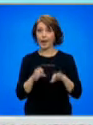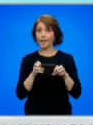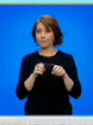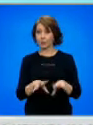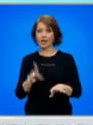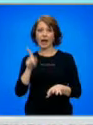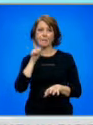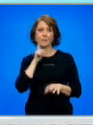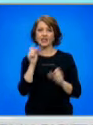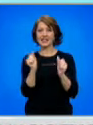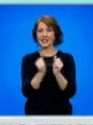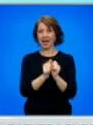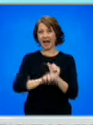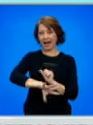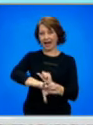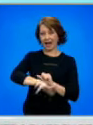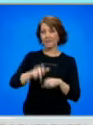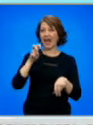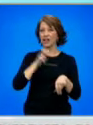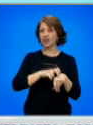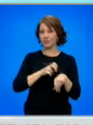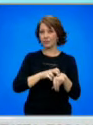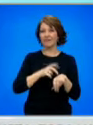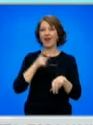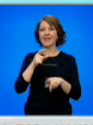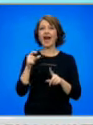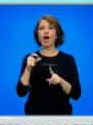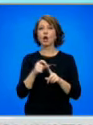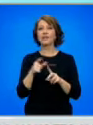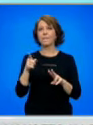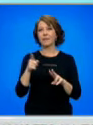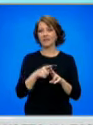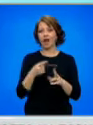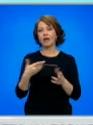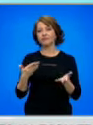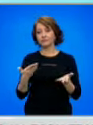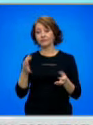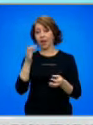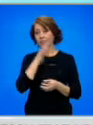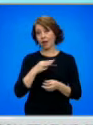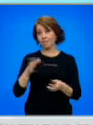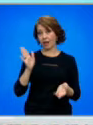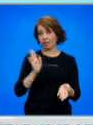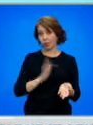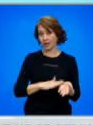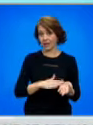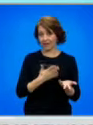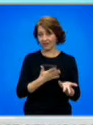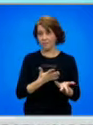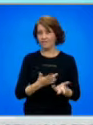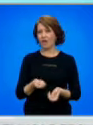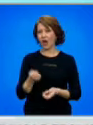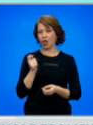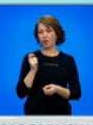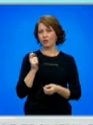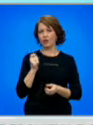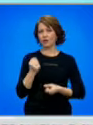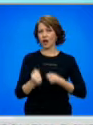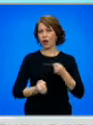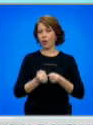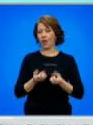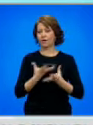Пуснаха мъжа, задържан за кражбата на джипа на бившия президент Росен Плевнелиев заради липса на доказателства. Луксозната кола изчезна преди